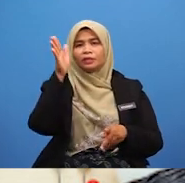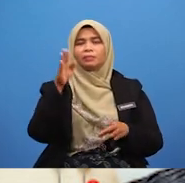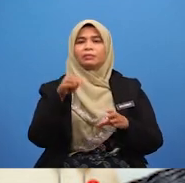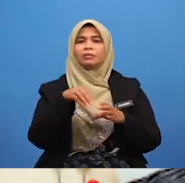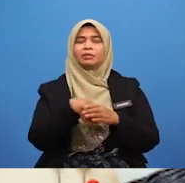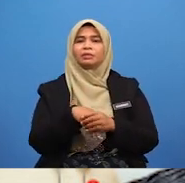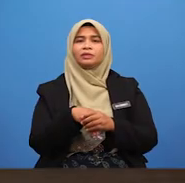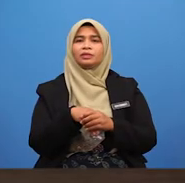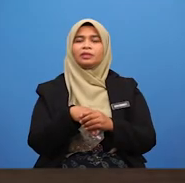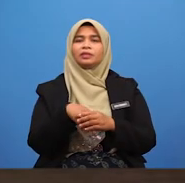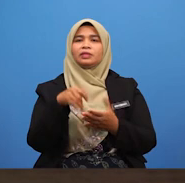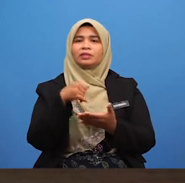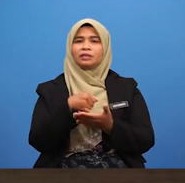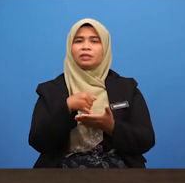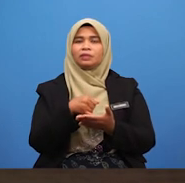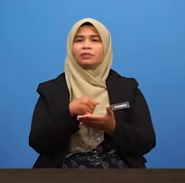ialah